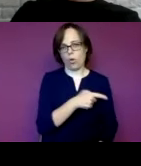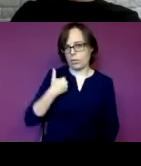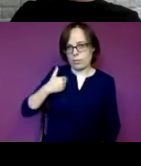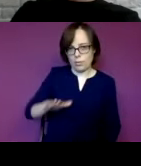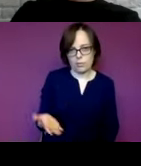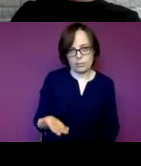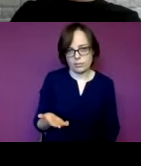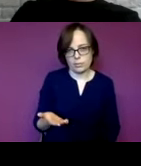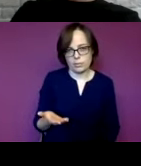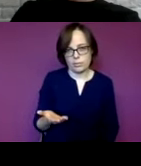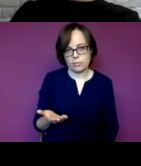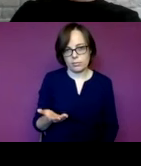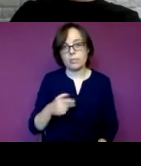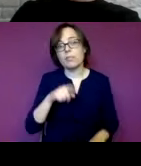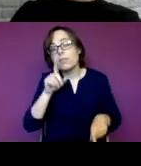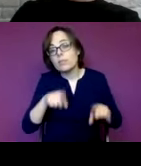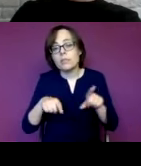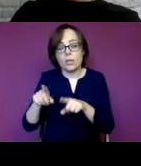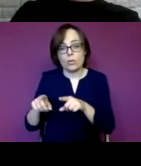Niektóre, i do dzisiaj jest oczywiście